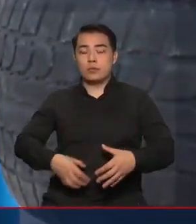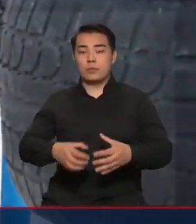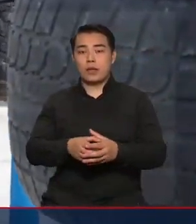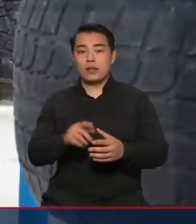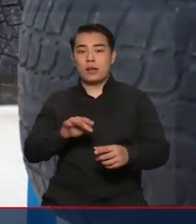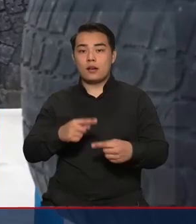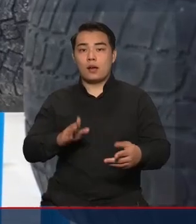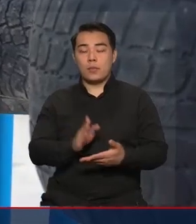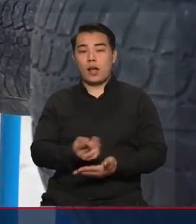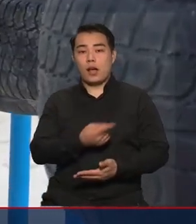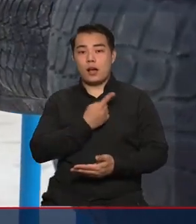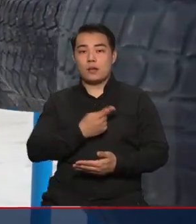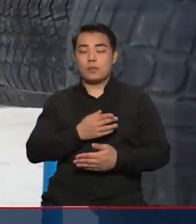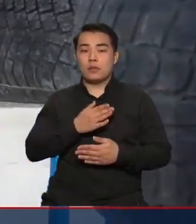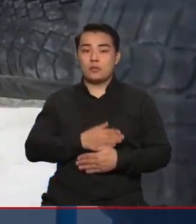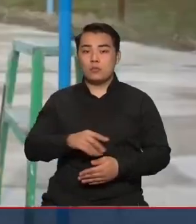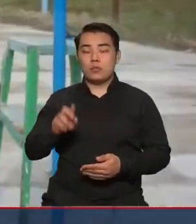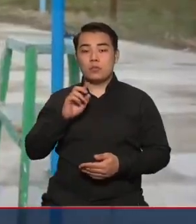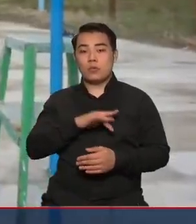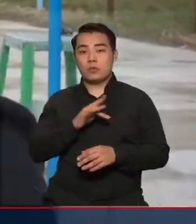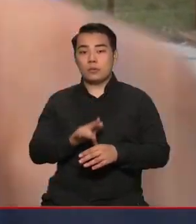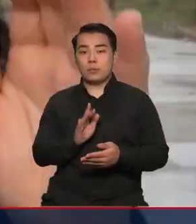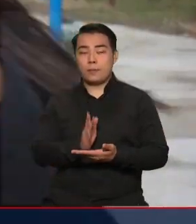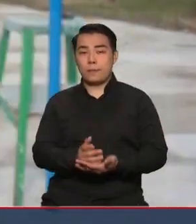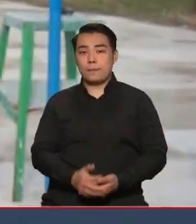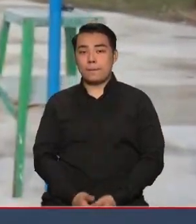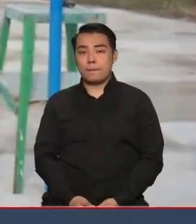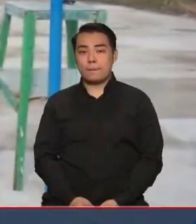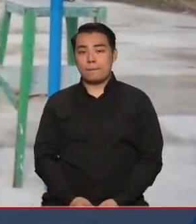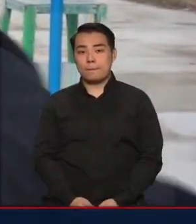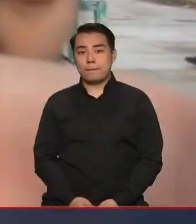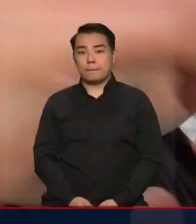преступников и охраняют покой в городе.